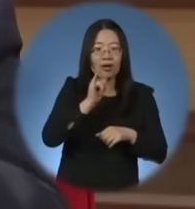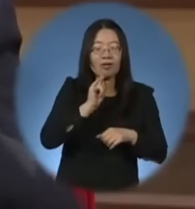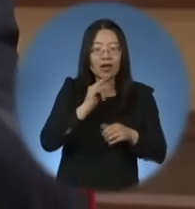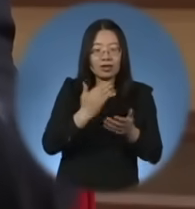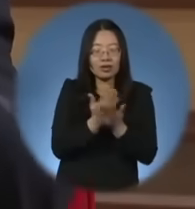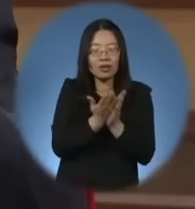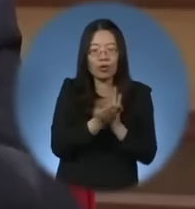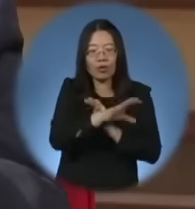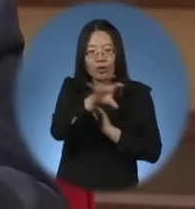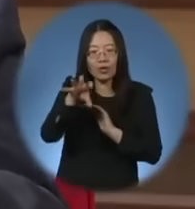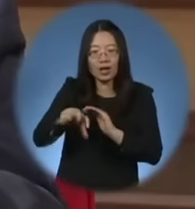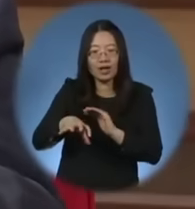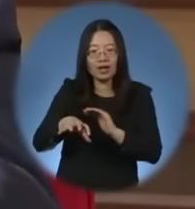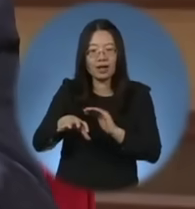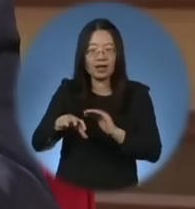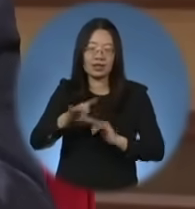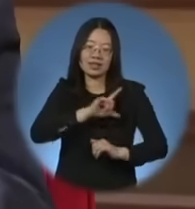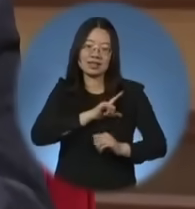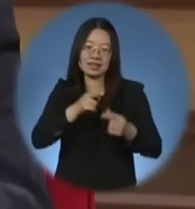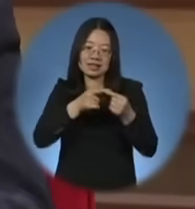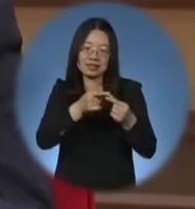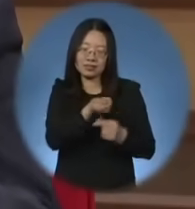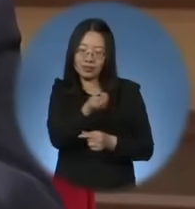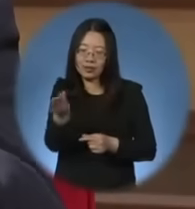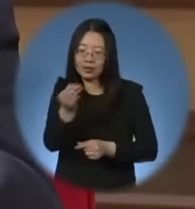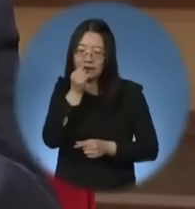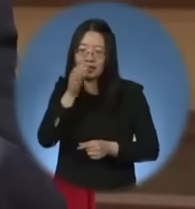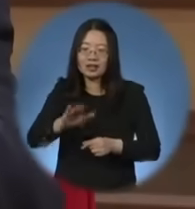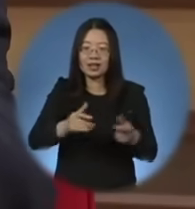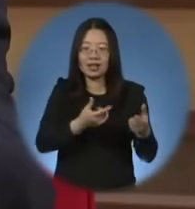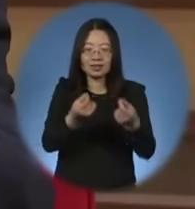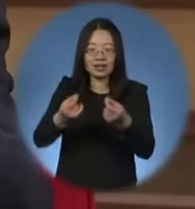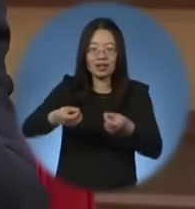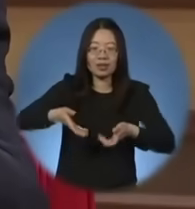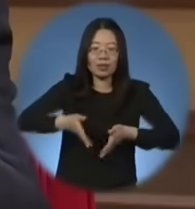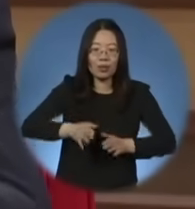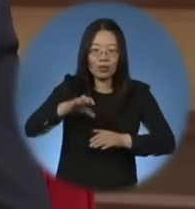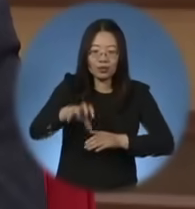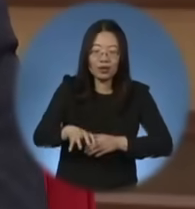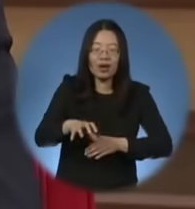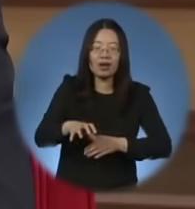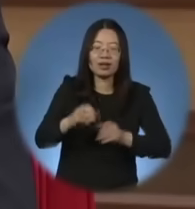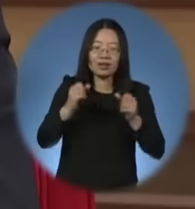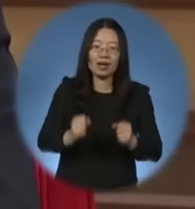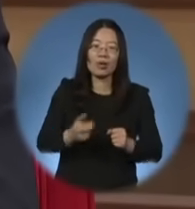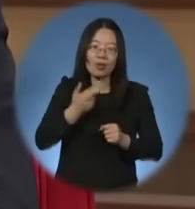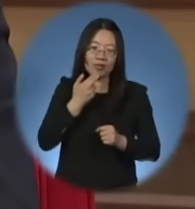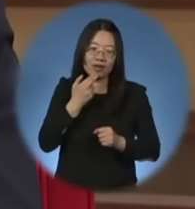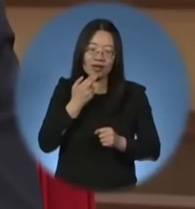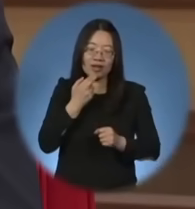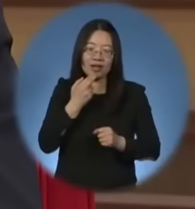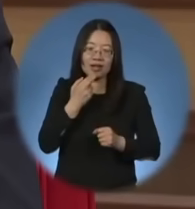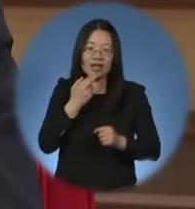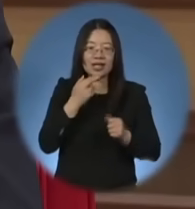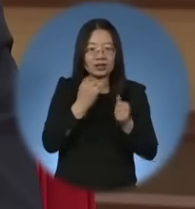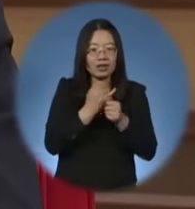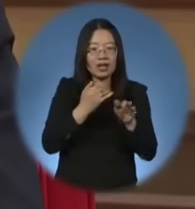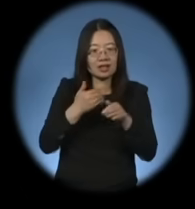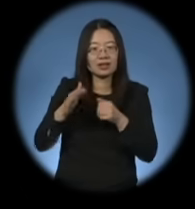이렇게 요런 곳에 요러 성씨가 계신데 다 자기 본관에 안 계시는 것은